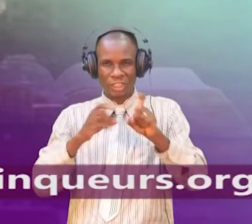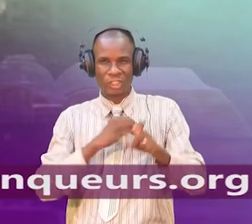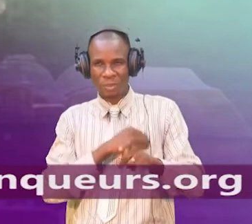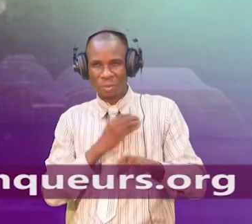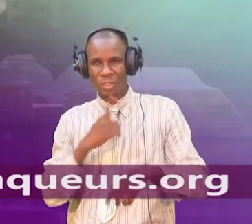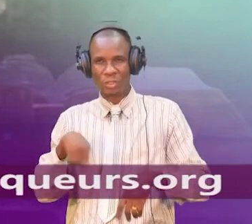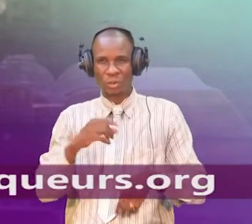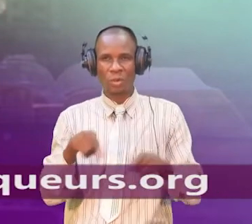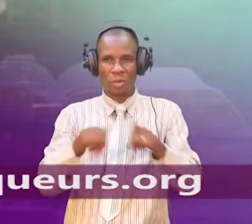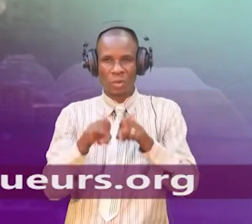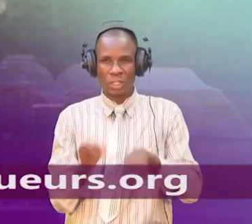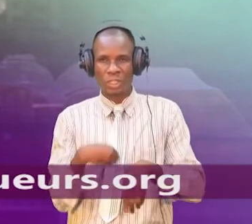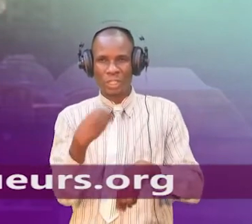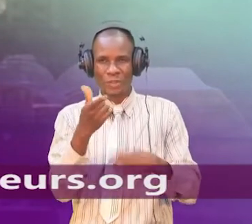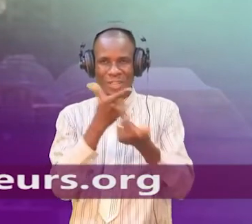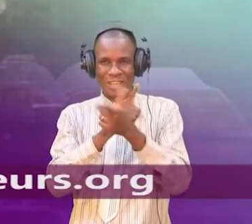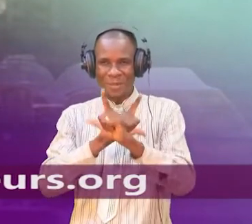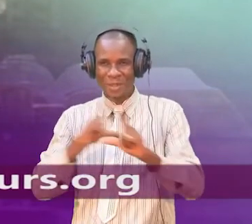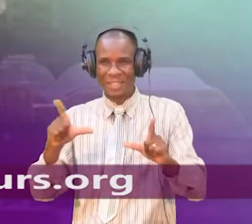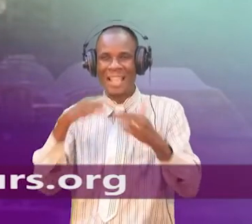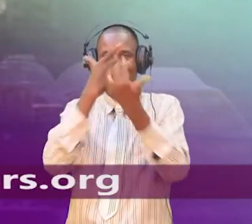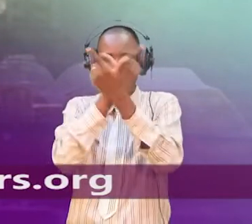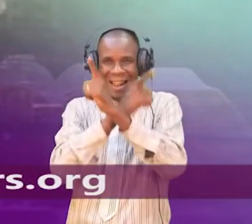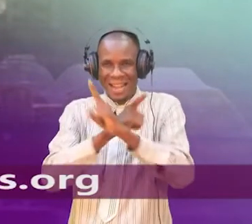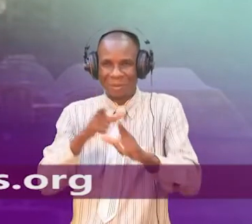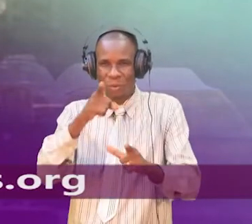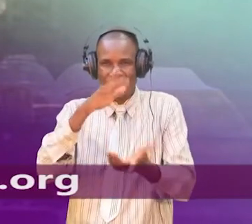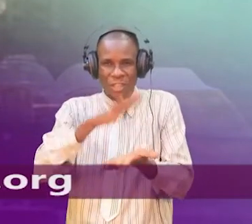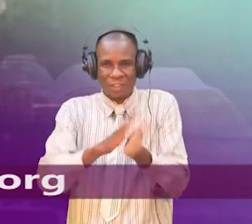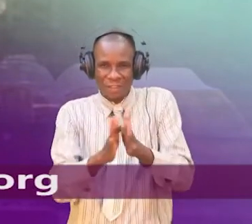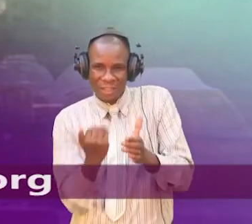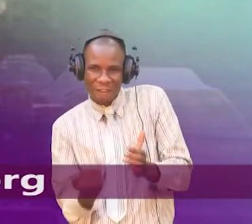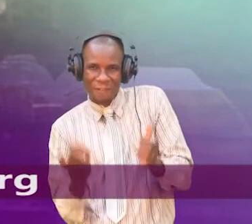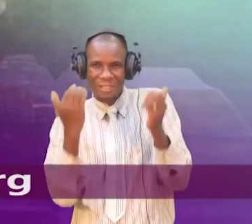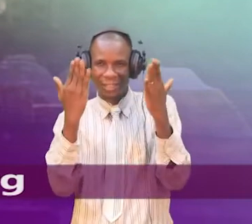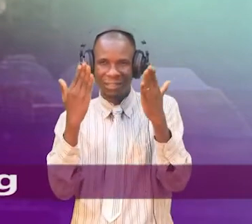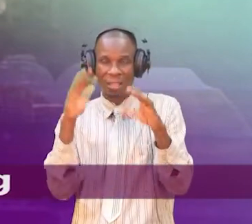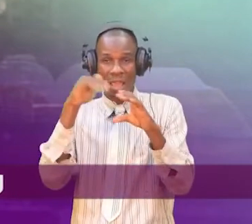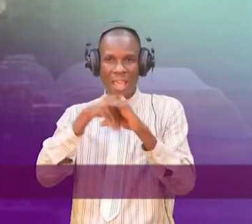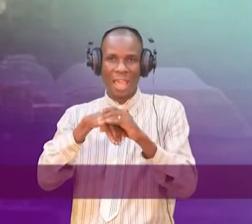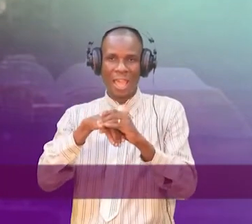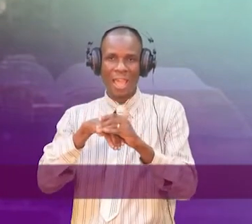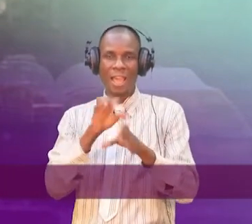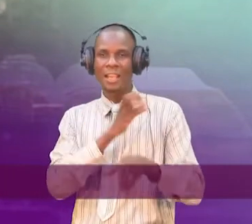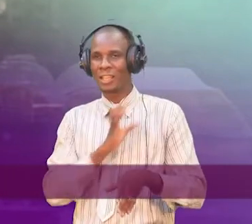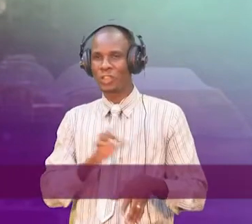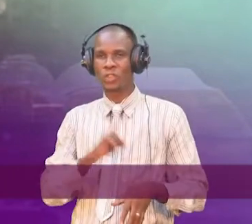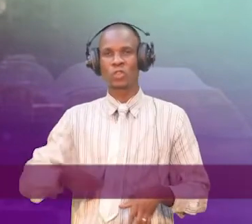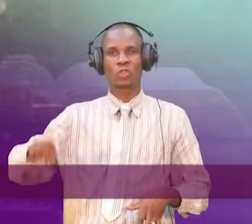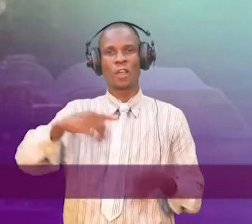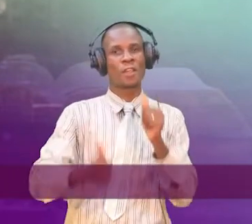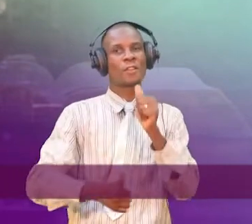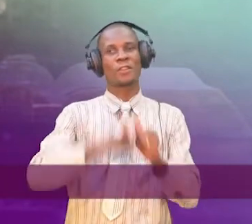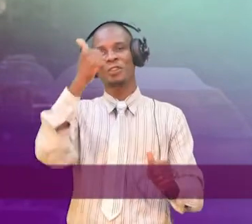likonzi na bino ya ekimelo oyo akoki kokangola bino, akoki kosala yango makila oyo esopanaki na ekulusu